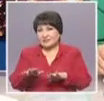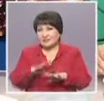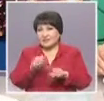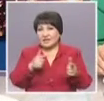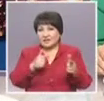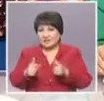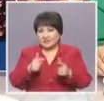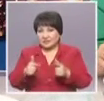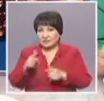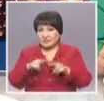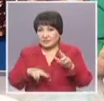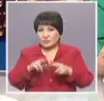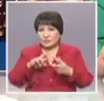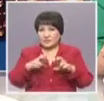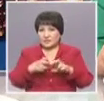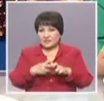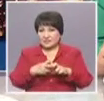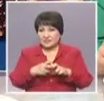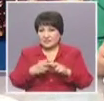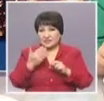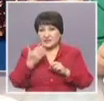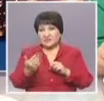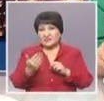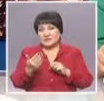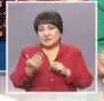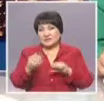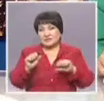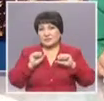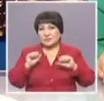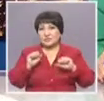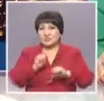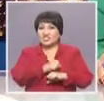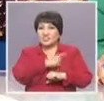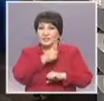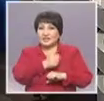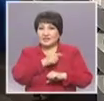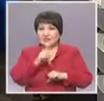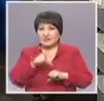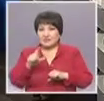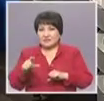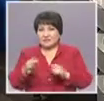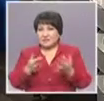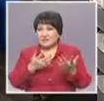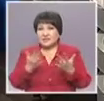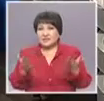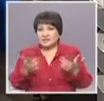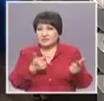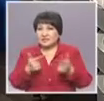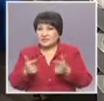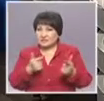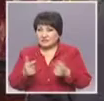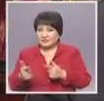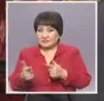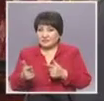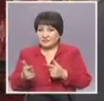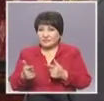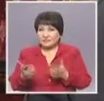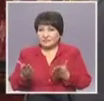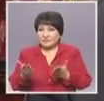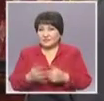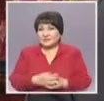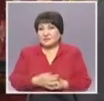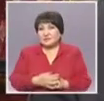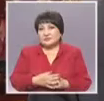дайындығы салынуы мәселесі ғой. Жалпы біздің спорт шеберлері қаншалықты дайындық үстінде? Енді